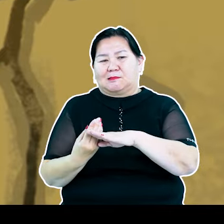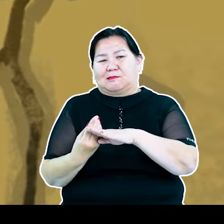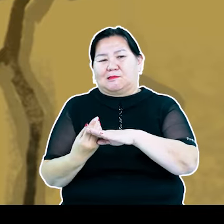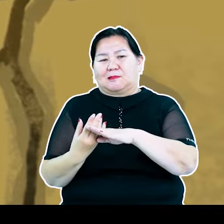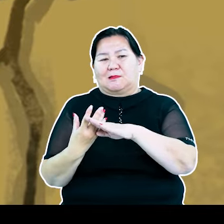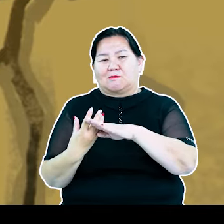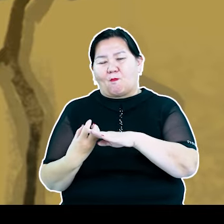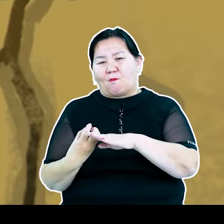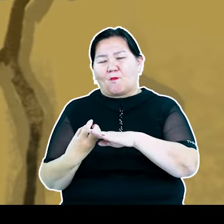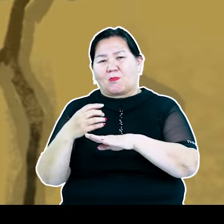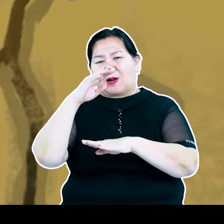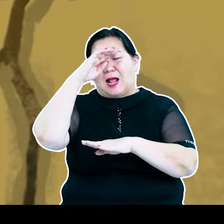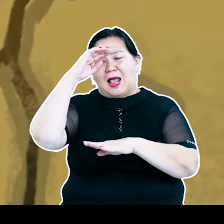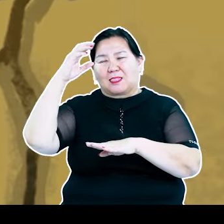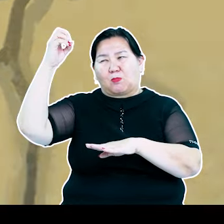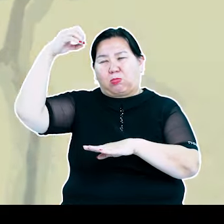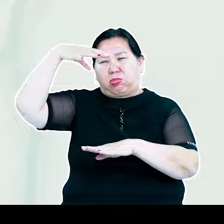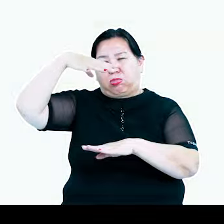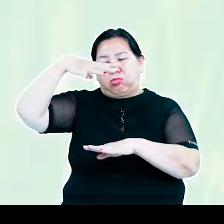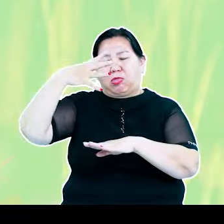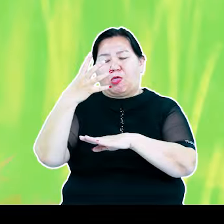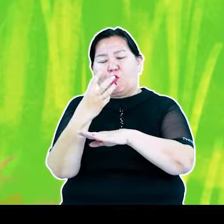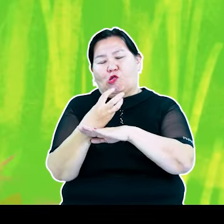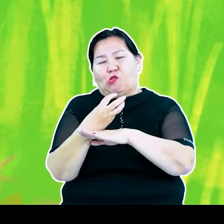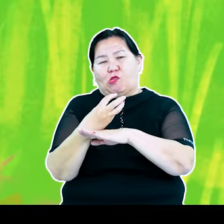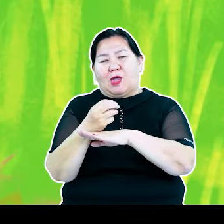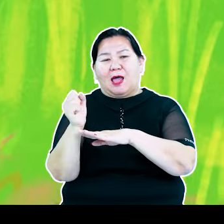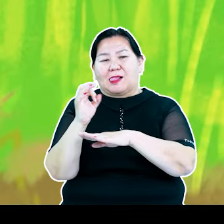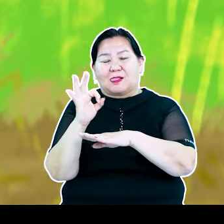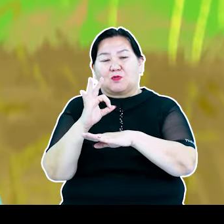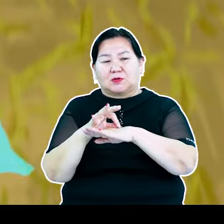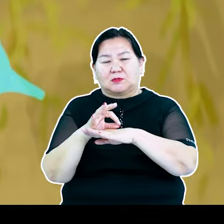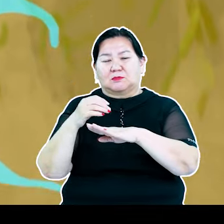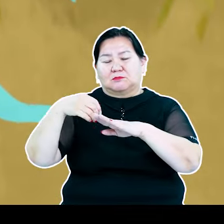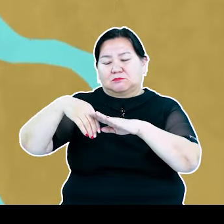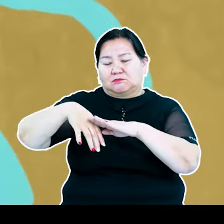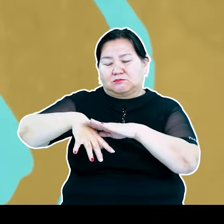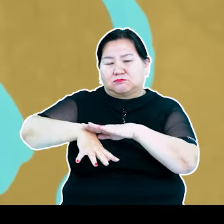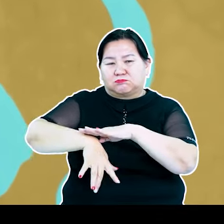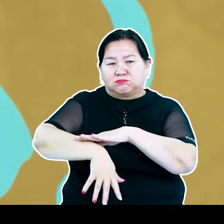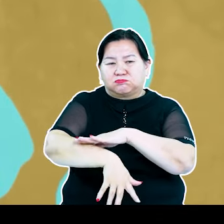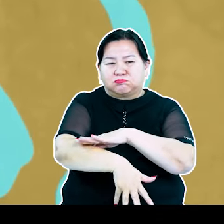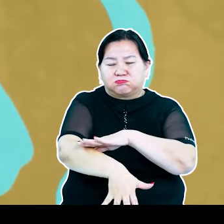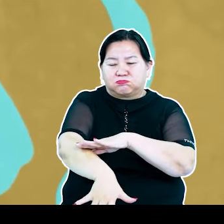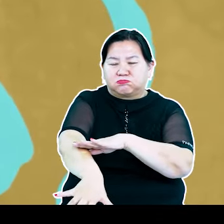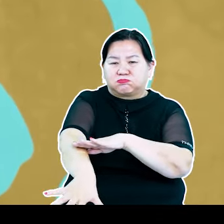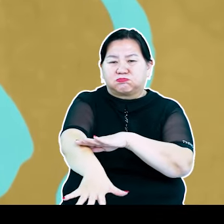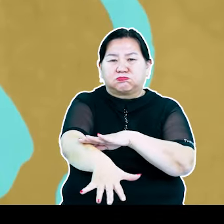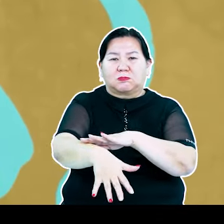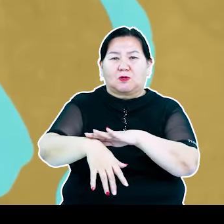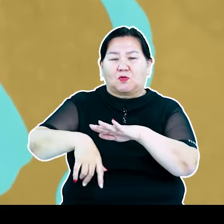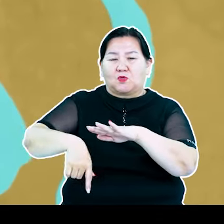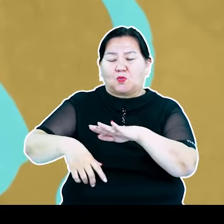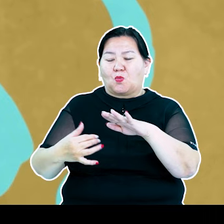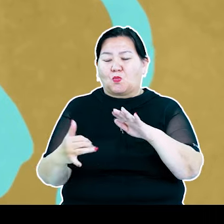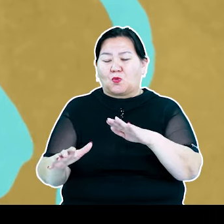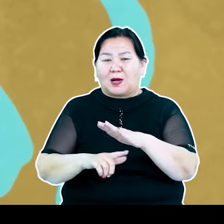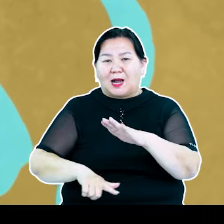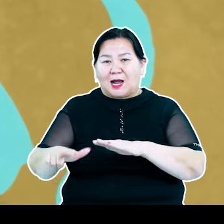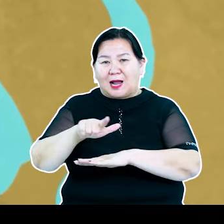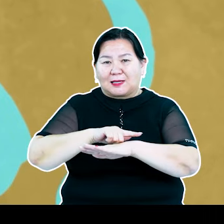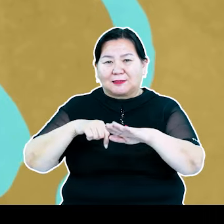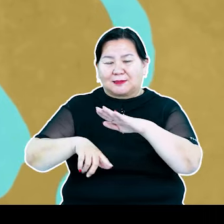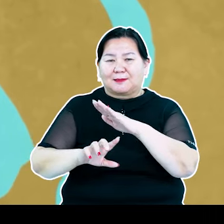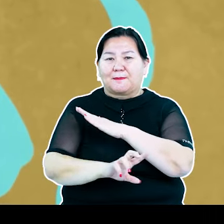нь урсаад дарахнаа л халуун наран дуршаад алга болчихно. Харин өвстэй газар тус асуул өвс бүгдийг нь татаад хөрсөндөө